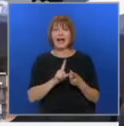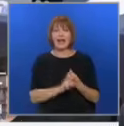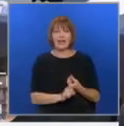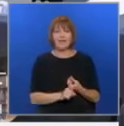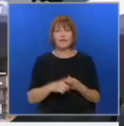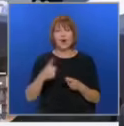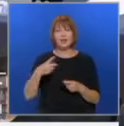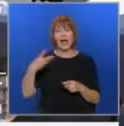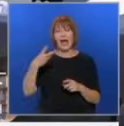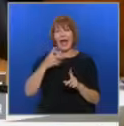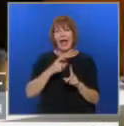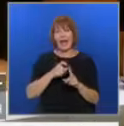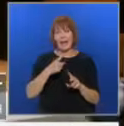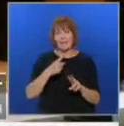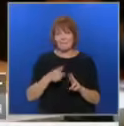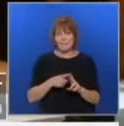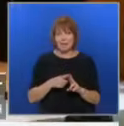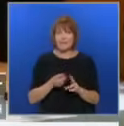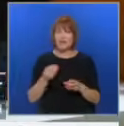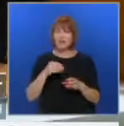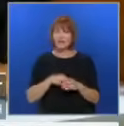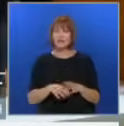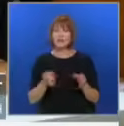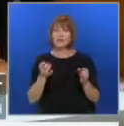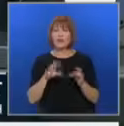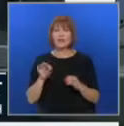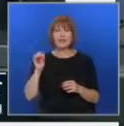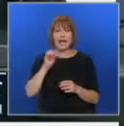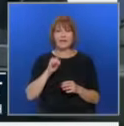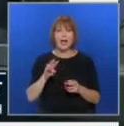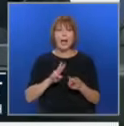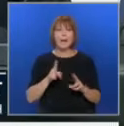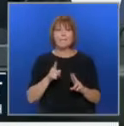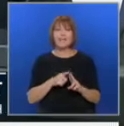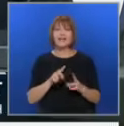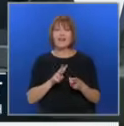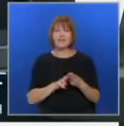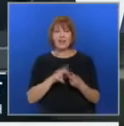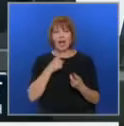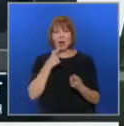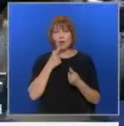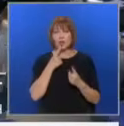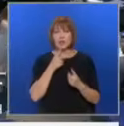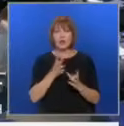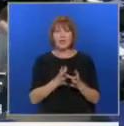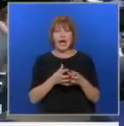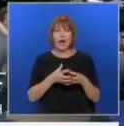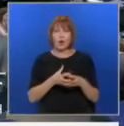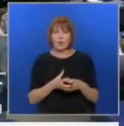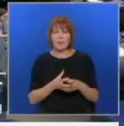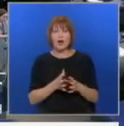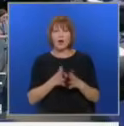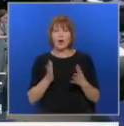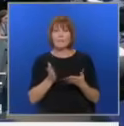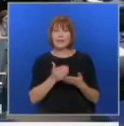от Възраждане се включиха в новата Европа на суверенните нации. Петър Волгин стана говорител на групата. Най-голямата част от